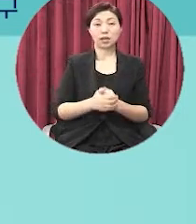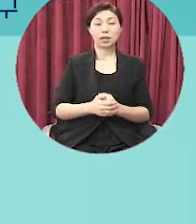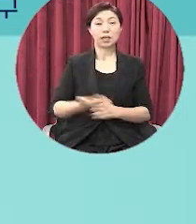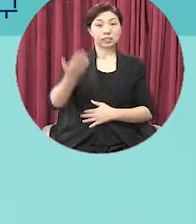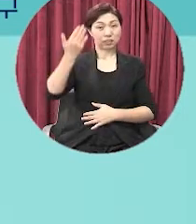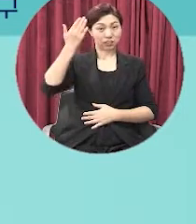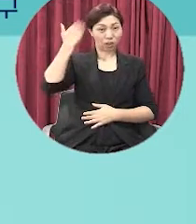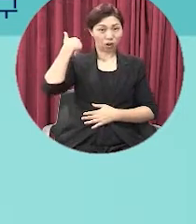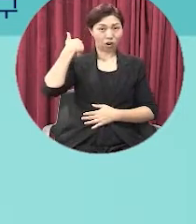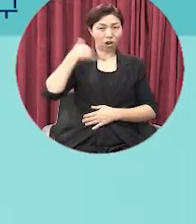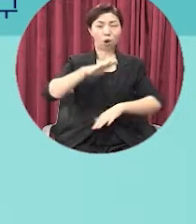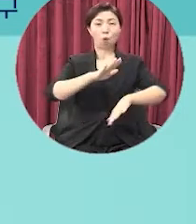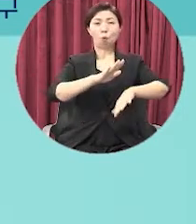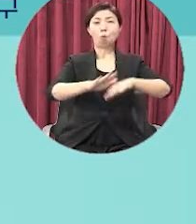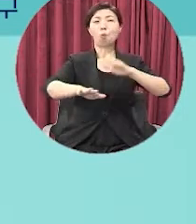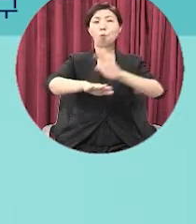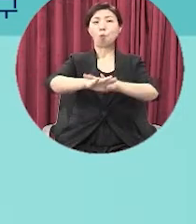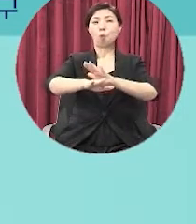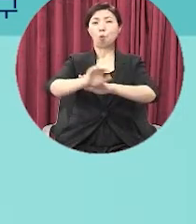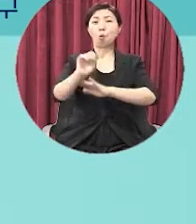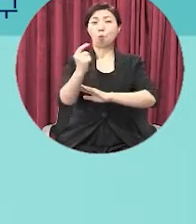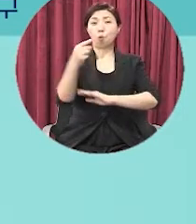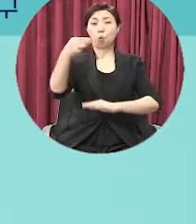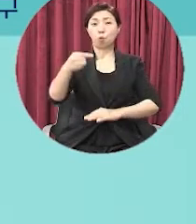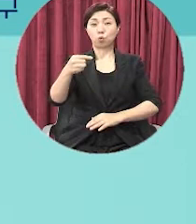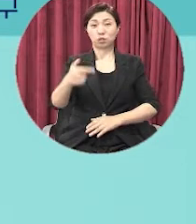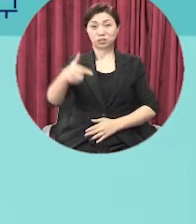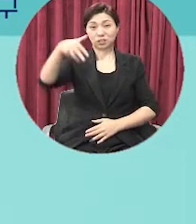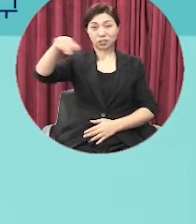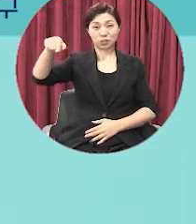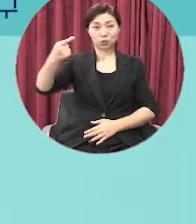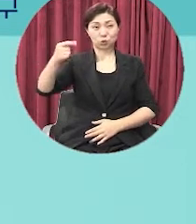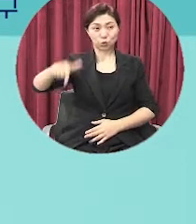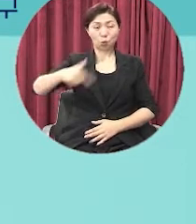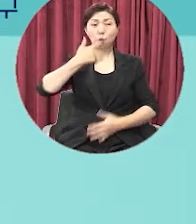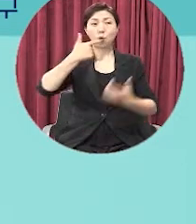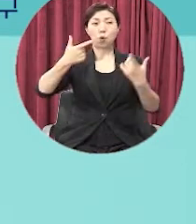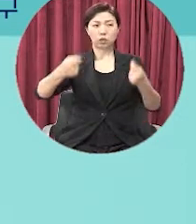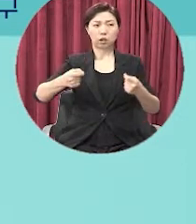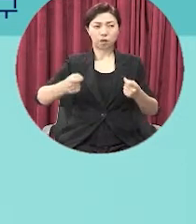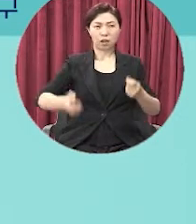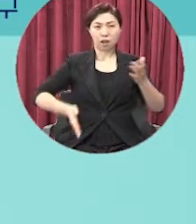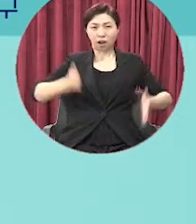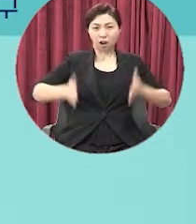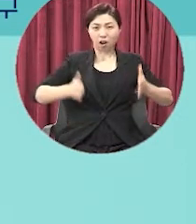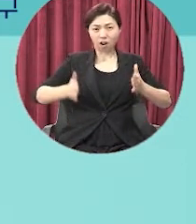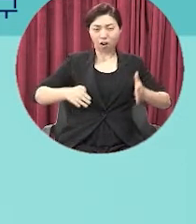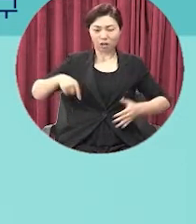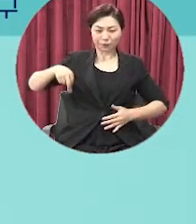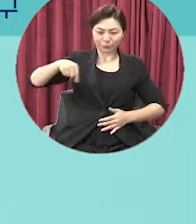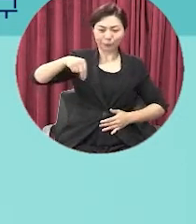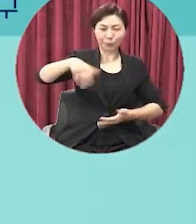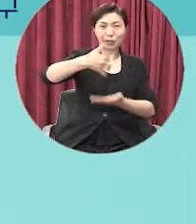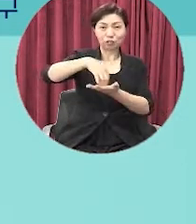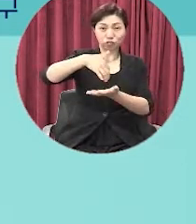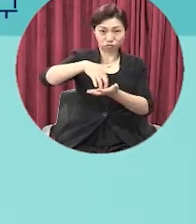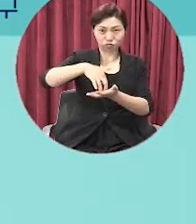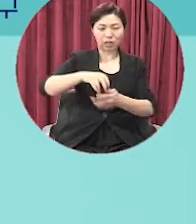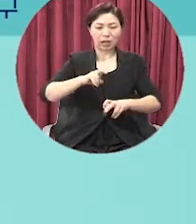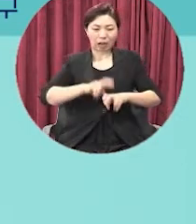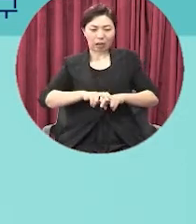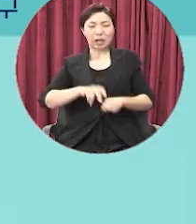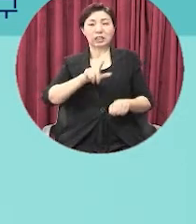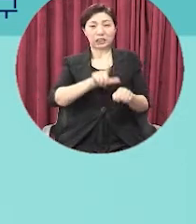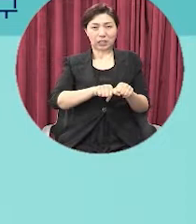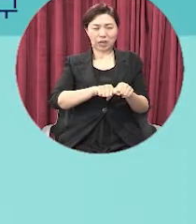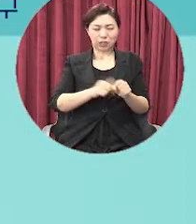오른쪽에 있는 것처럼 뭐 예를 들면 어 걸음 일쑤 뭐 달리기 앉아있는 시간 이런 다양한 것들로 추출